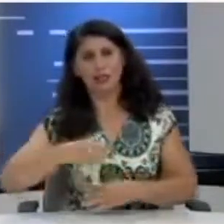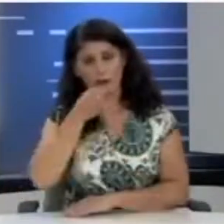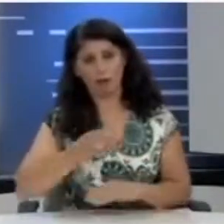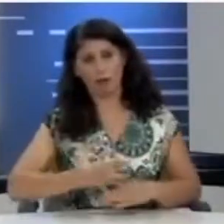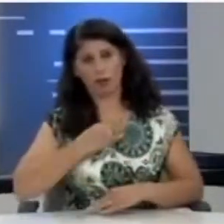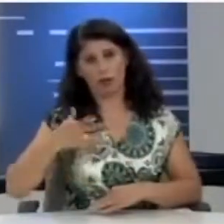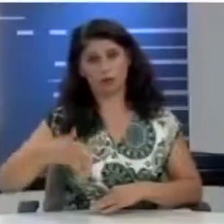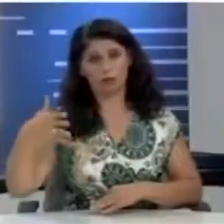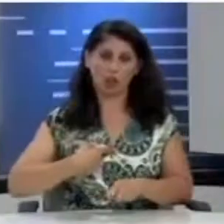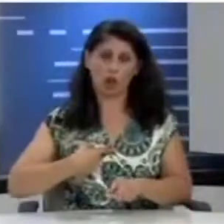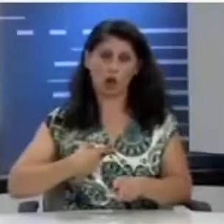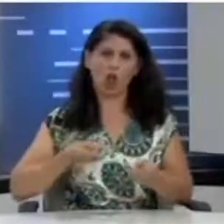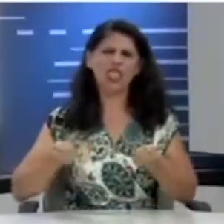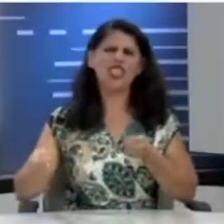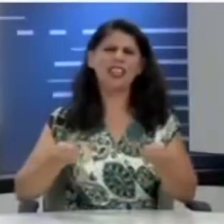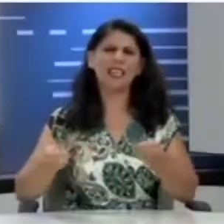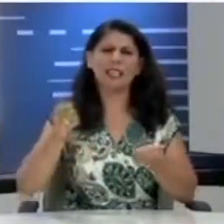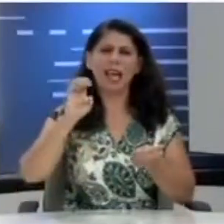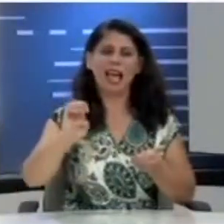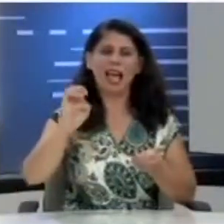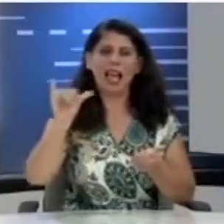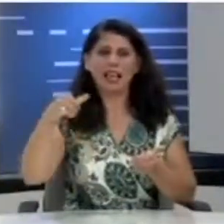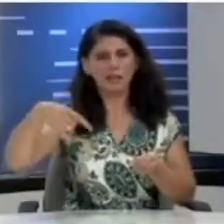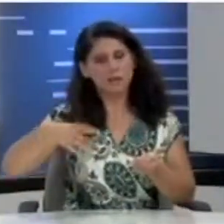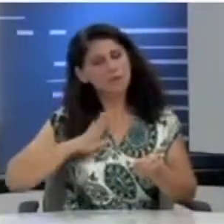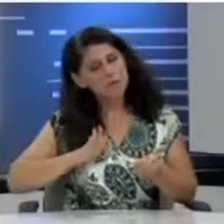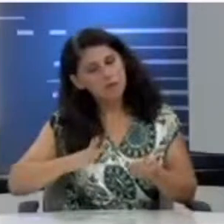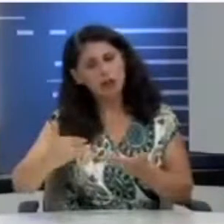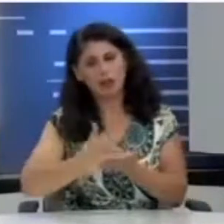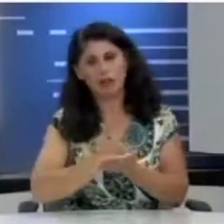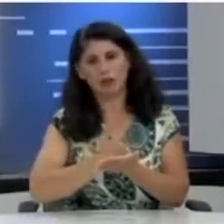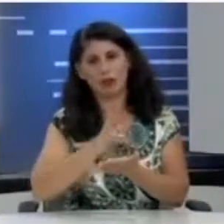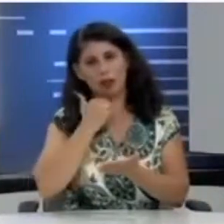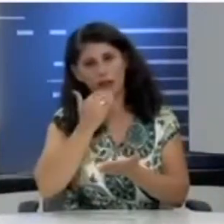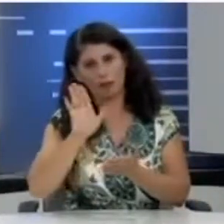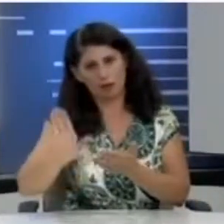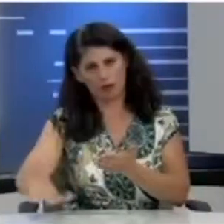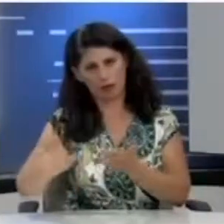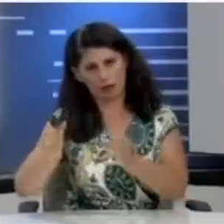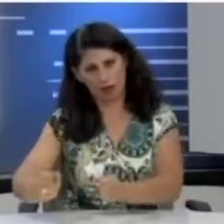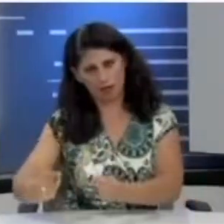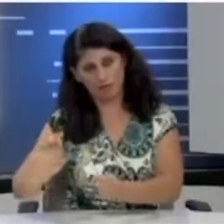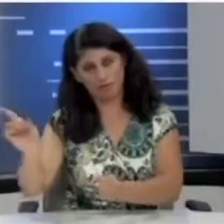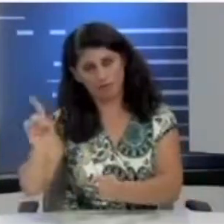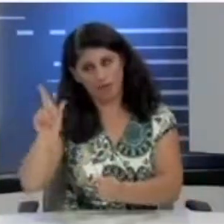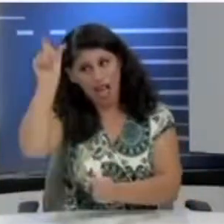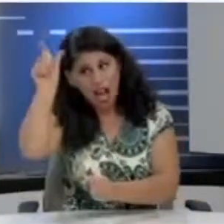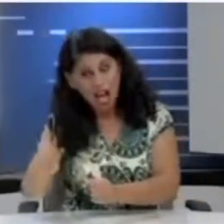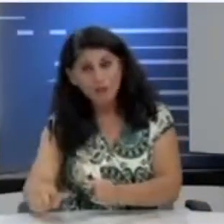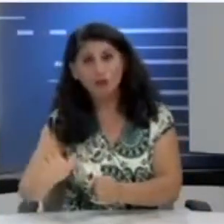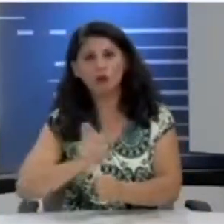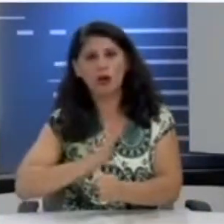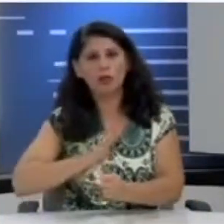Βαρουφάκης. Το διοικητή της ΕΥΠ, επαναλαμβάνω, που είναι τον αδικό τον άνθρωπο, αλλά δεν μπορεί να παραμείνει στη θέση του. Ο άνθρωπος